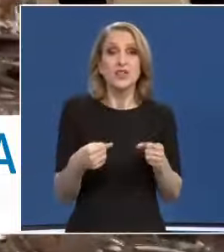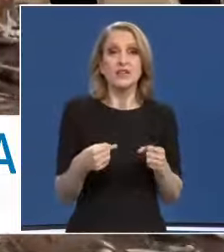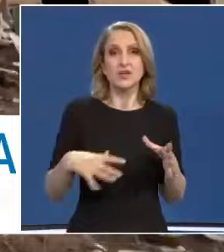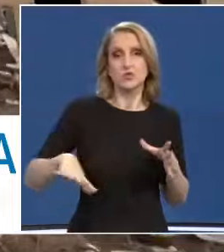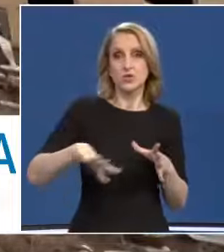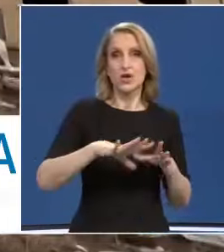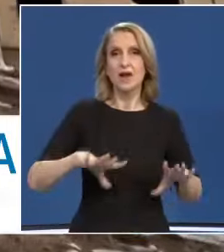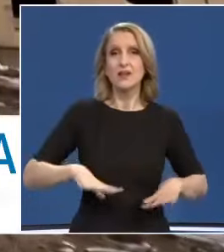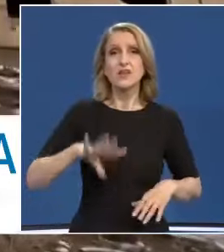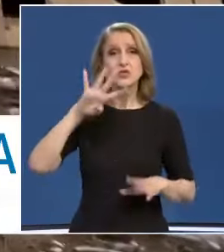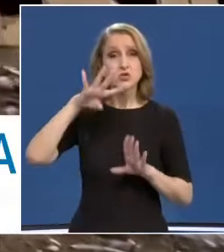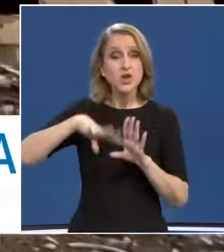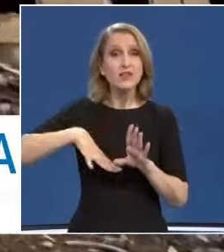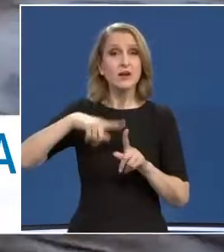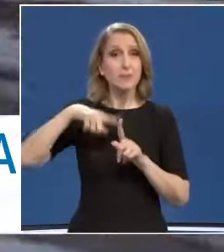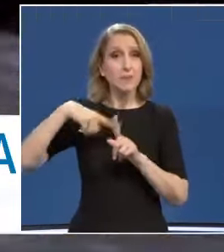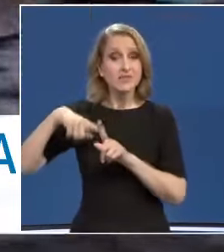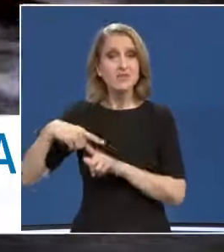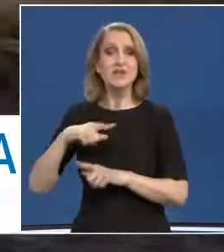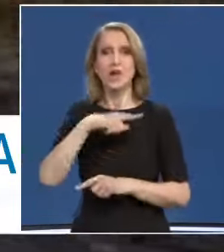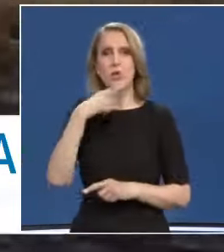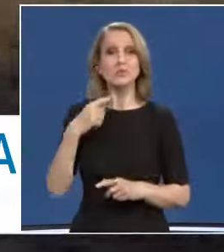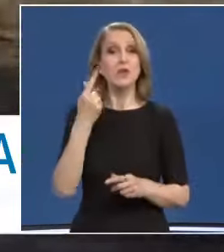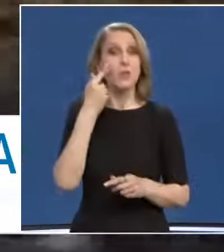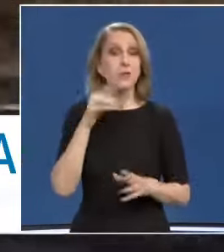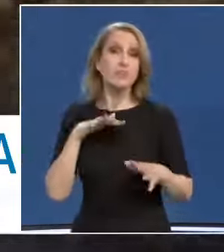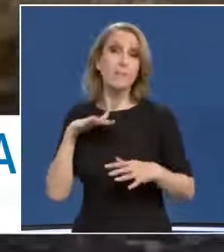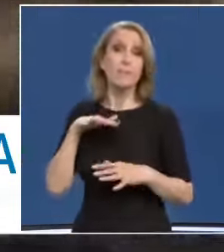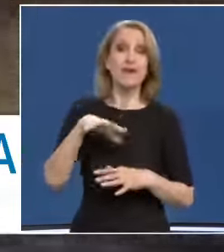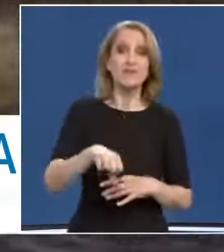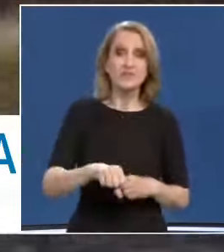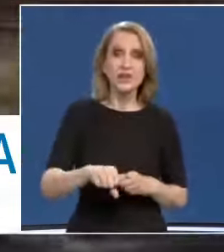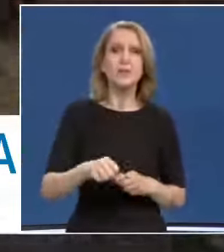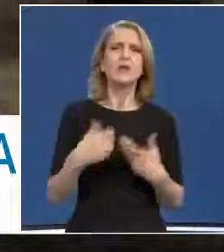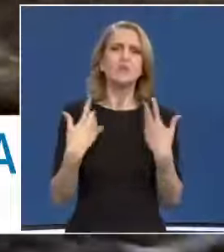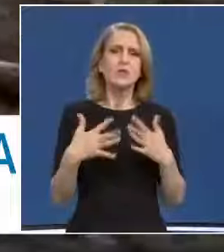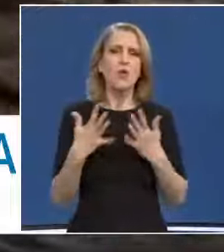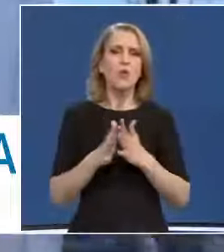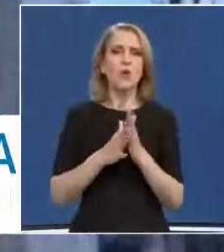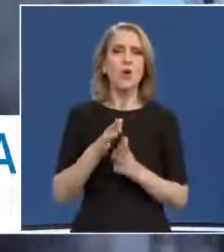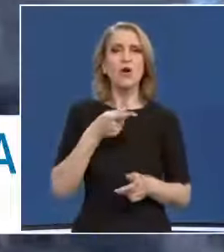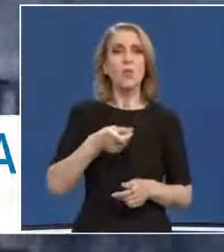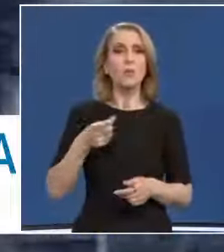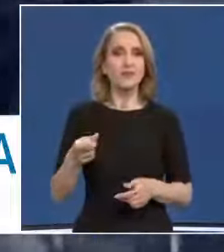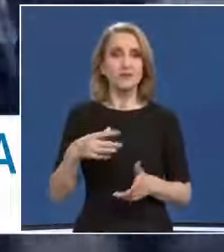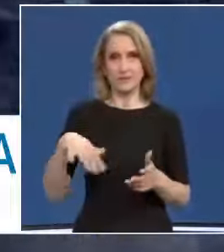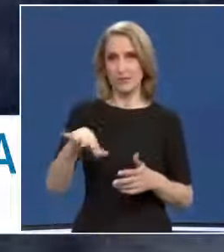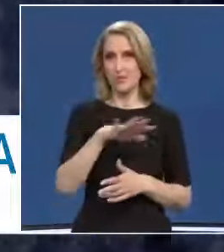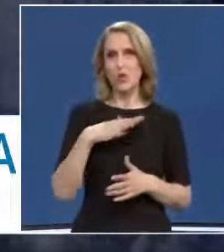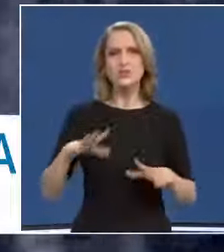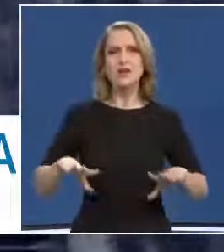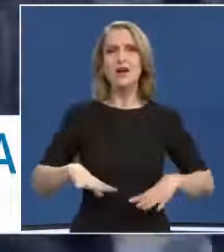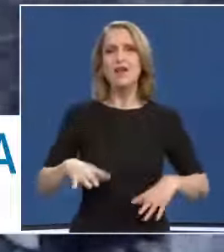4 месеца Русия се опитва да го превземе, като офанзивата струваше хиляди убити. Градът има по-скоро символично,